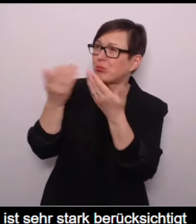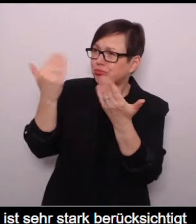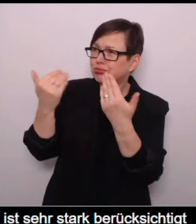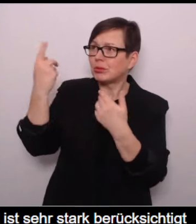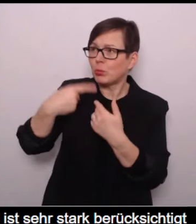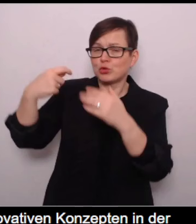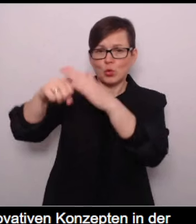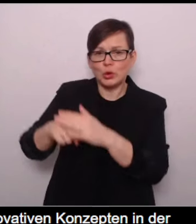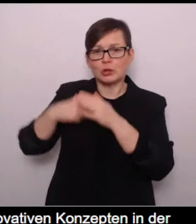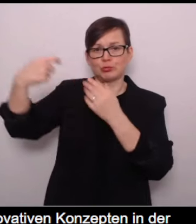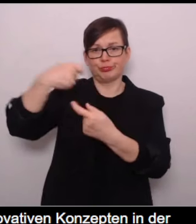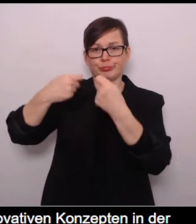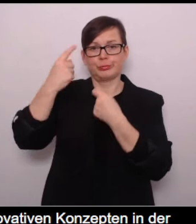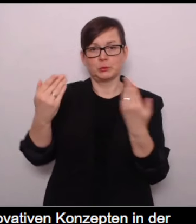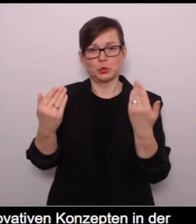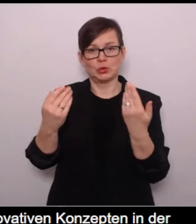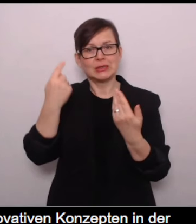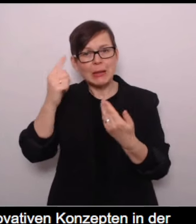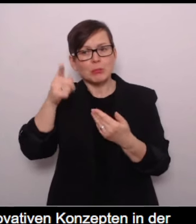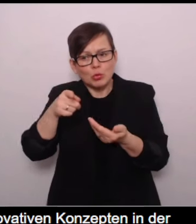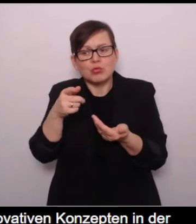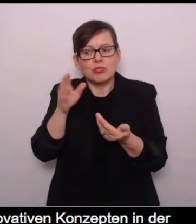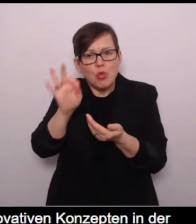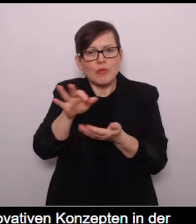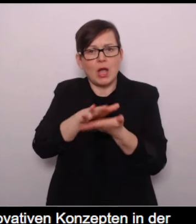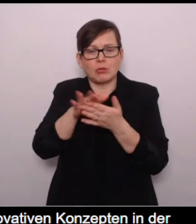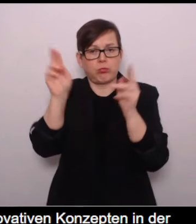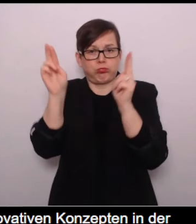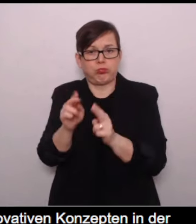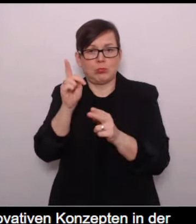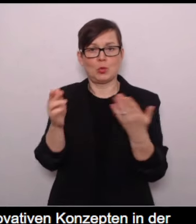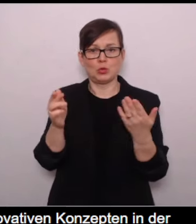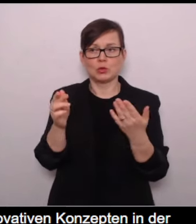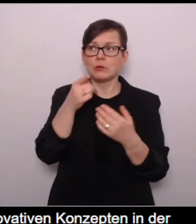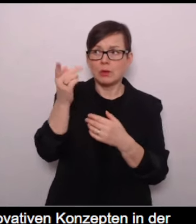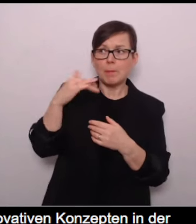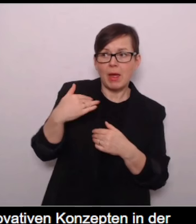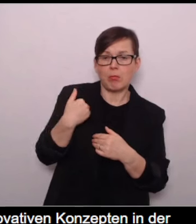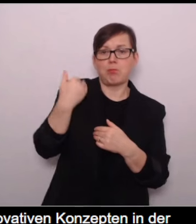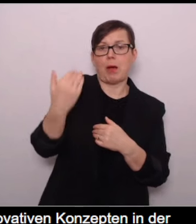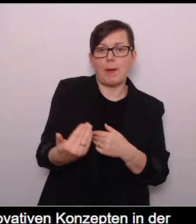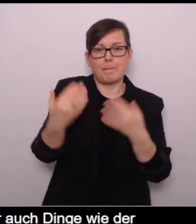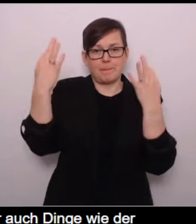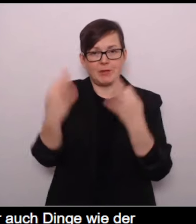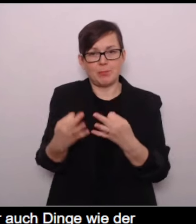beiden Jahren. Das tut weh und hier ist der Bund gefordert eben zu unterstützen und diese Ausgaben auch zu reduzieren